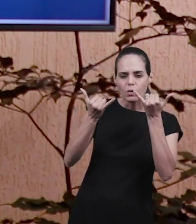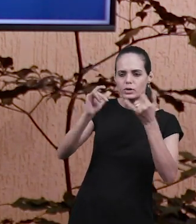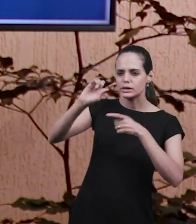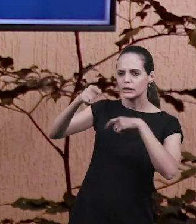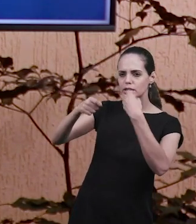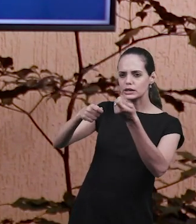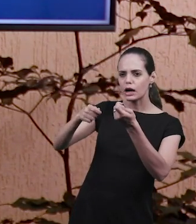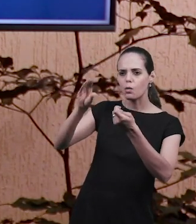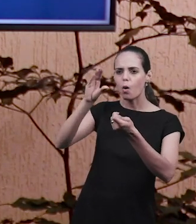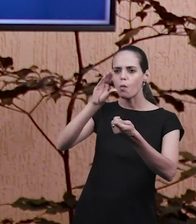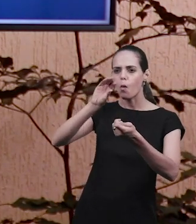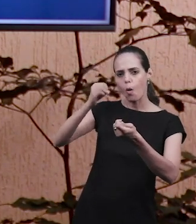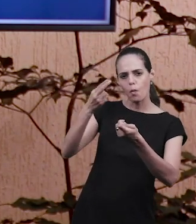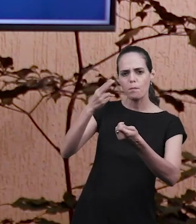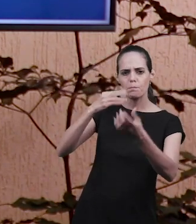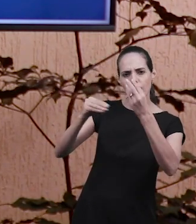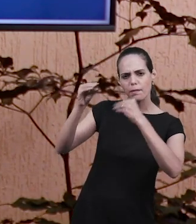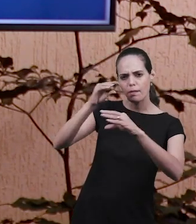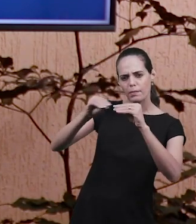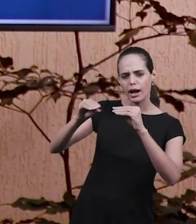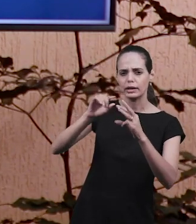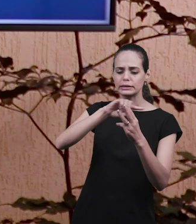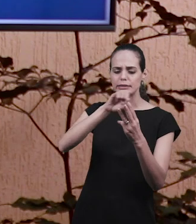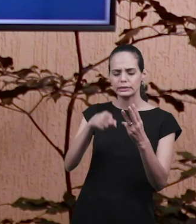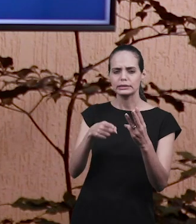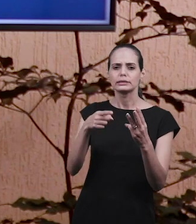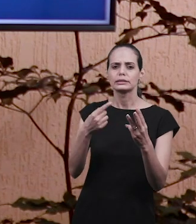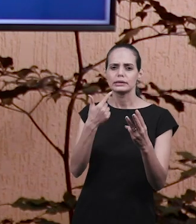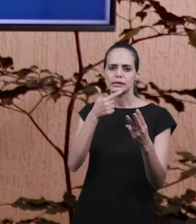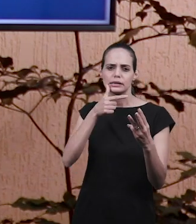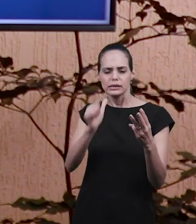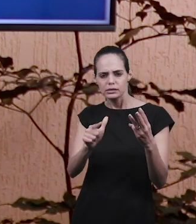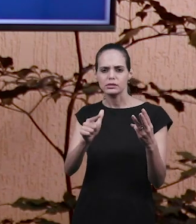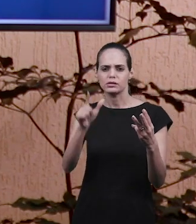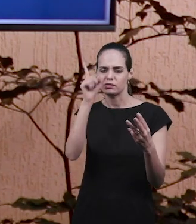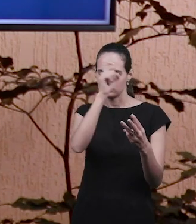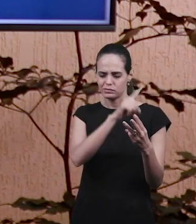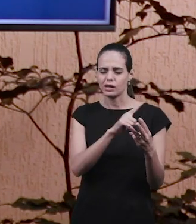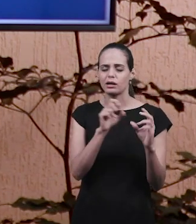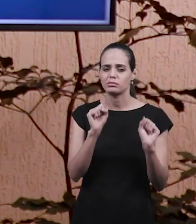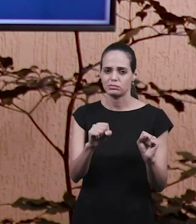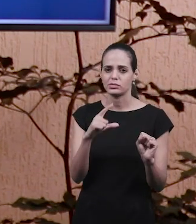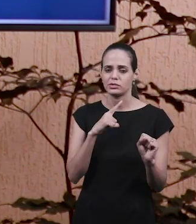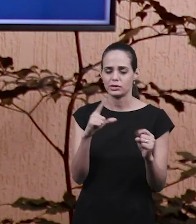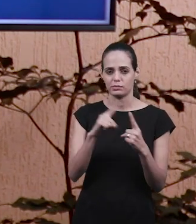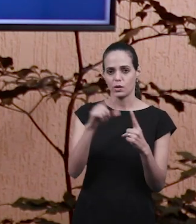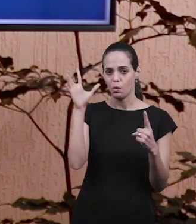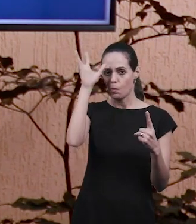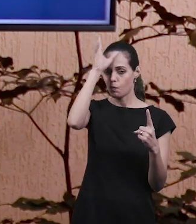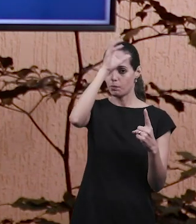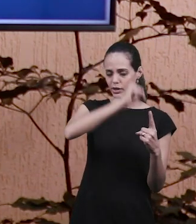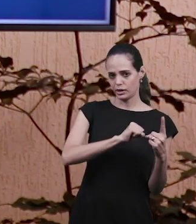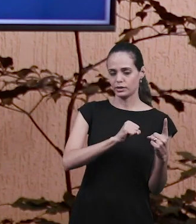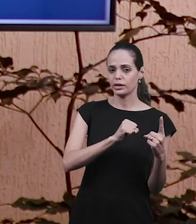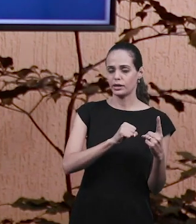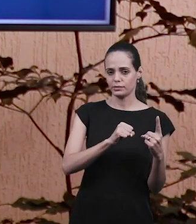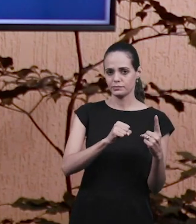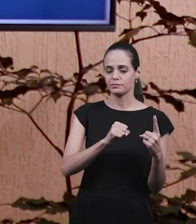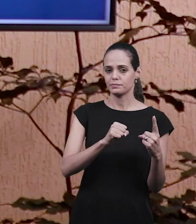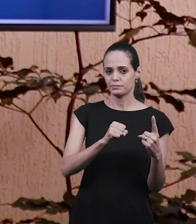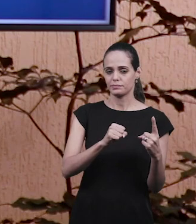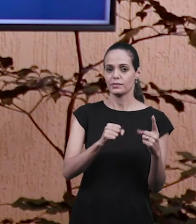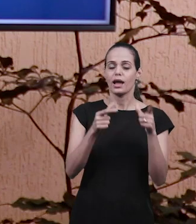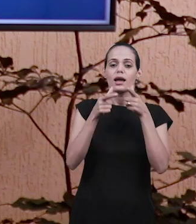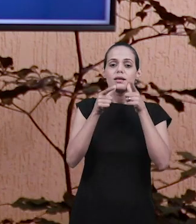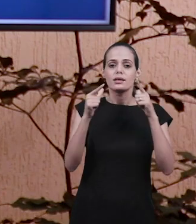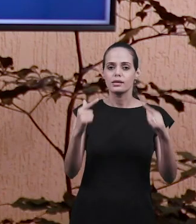information. Quelques enfants peuvent avoir des difficultés dans un de ces trois niveaux de langage. Donc, de